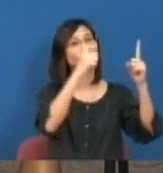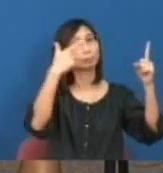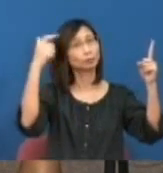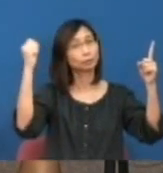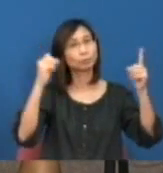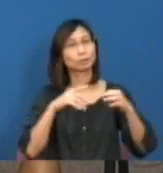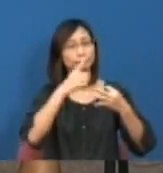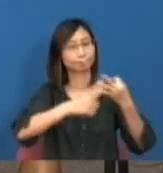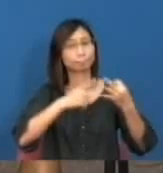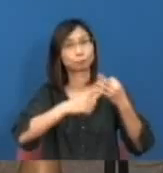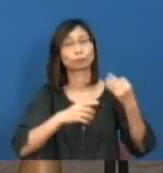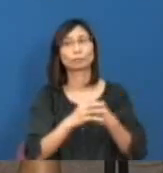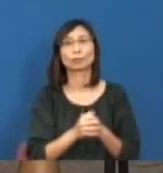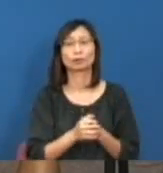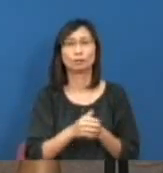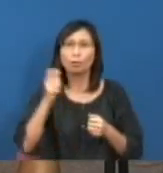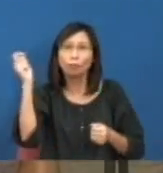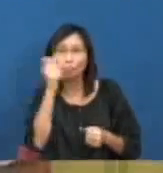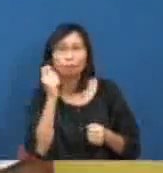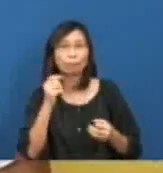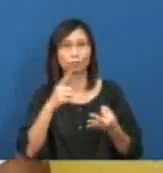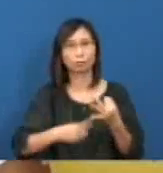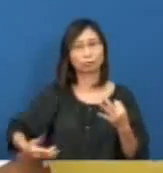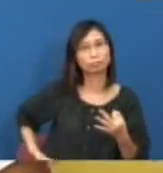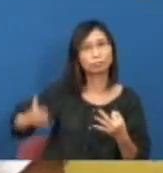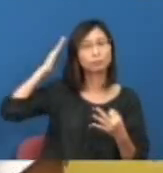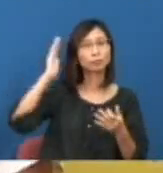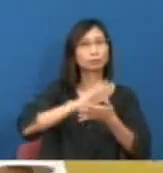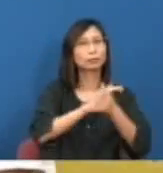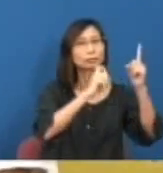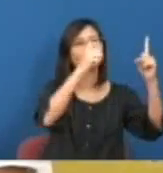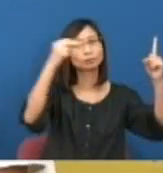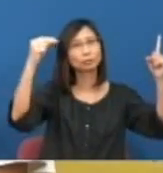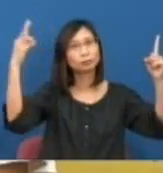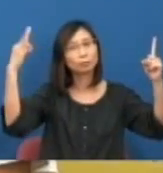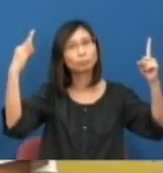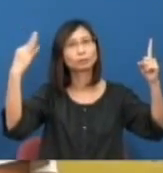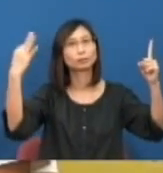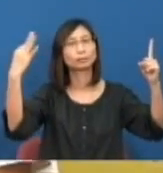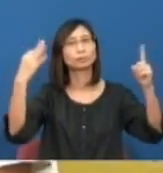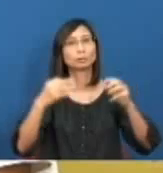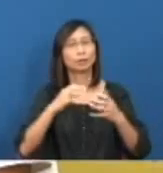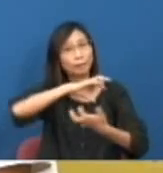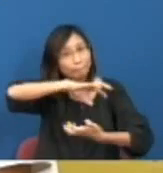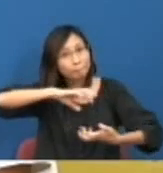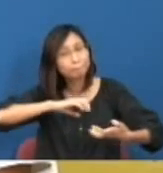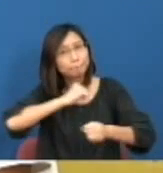加團即 係咁好快，其實施耀華即係喺七三年做咗即係搞咗